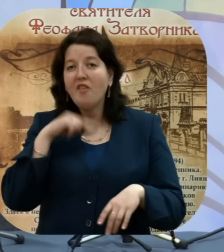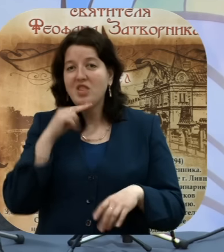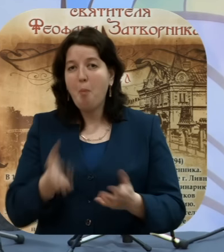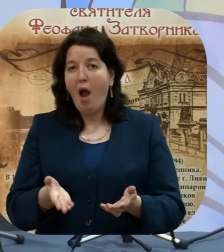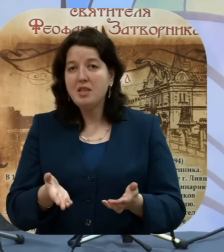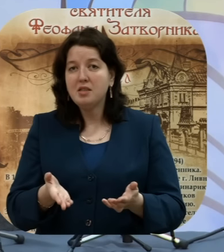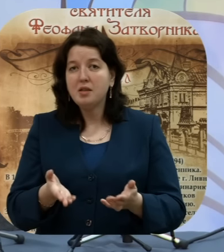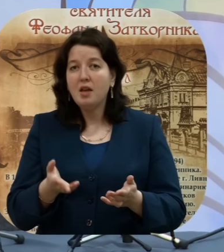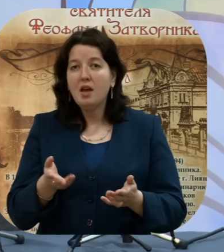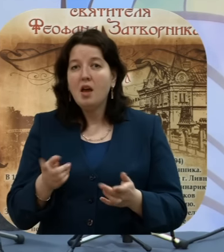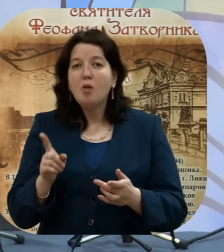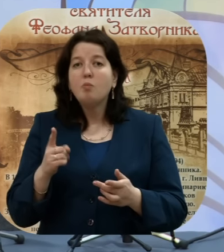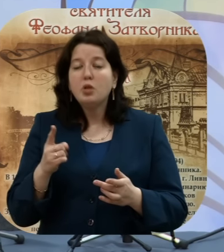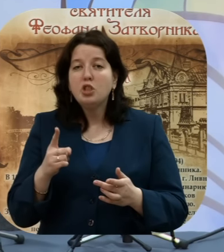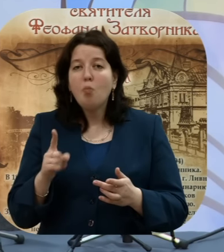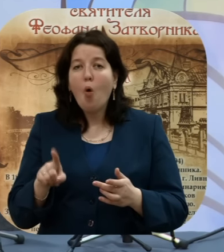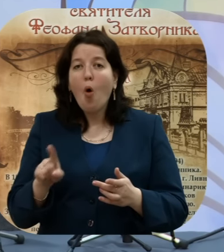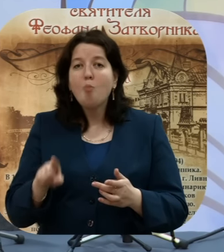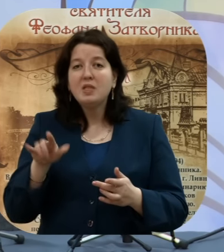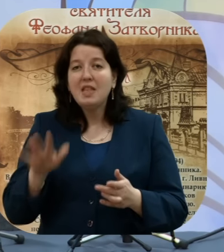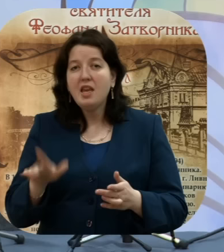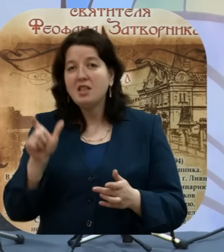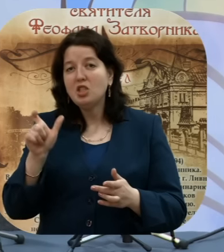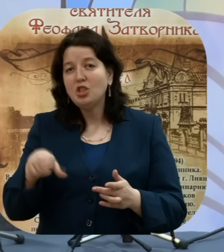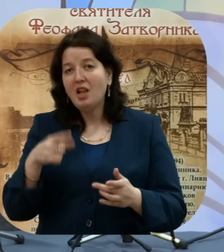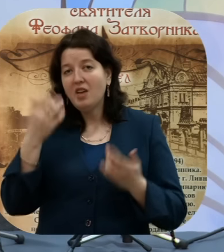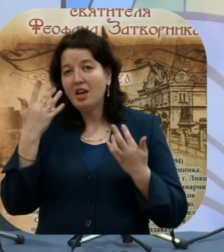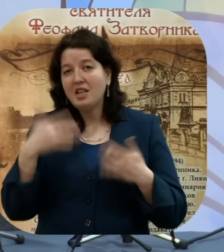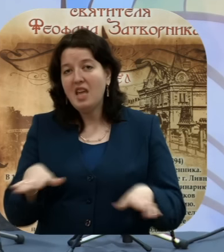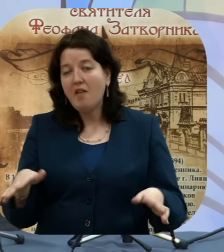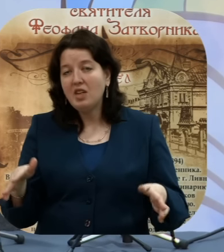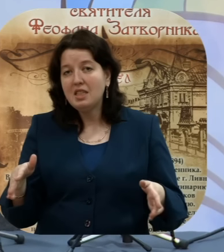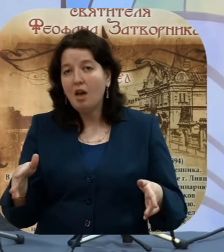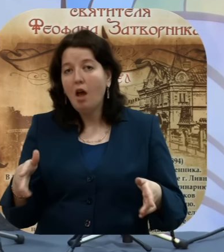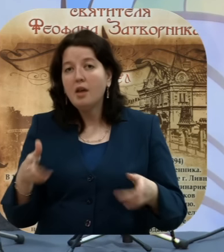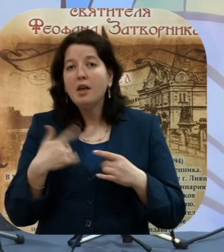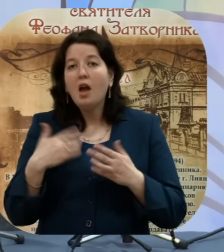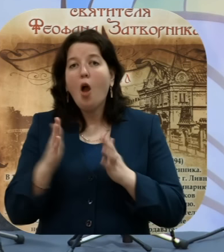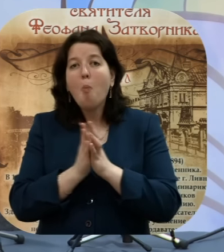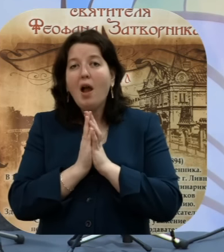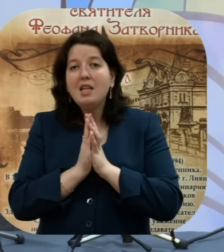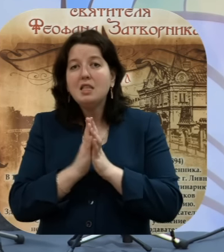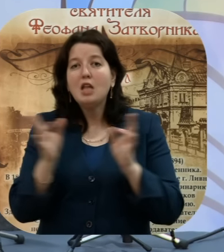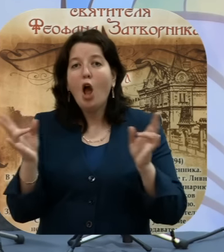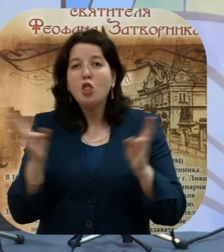и постоянно рассеиваемся. Молиться нужно